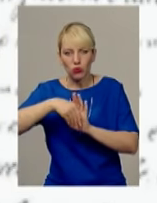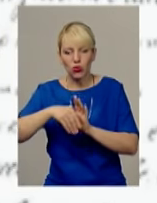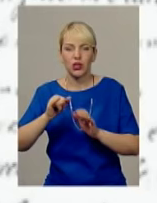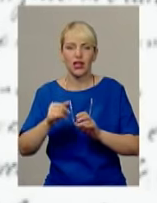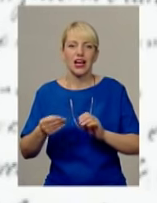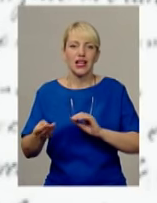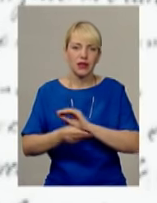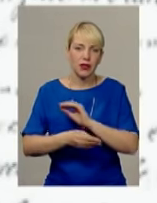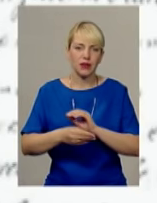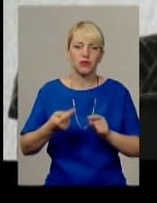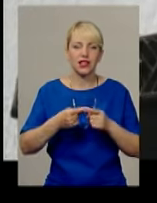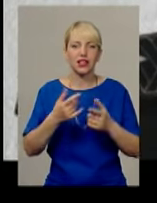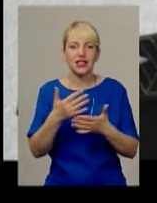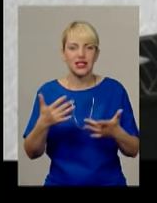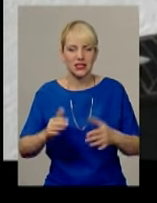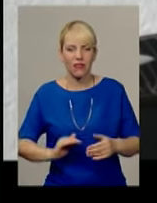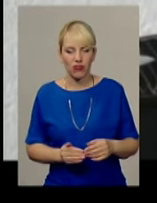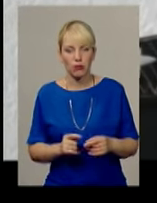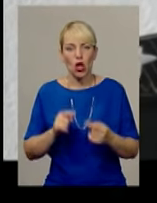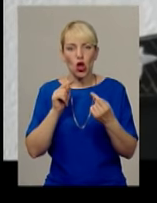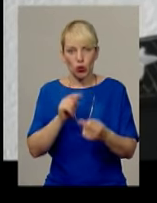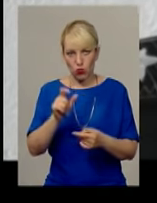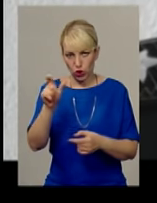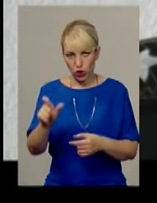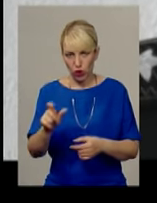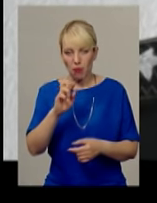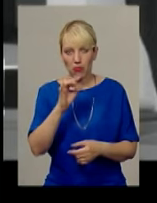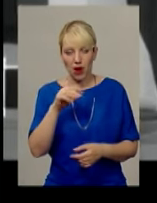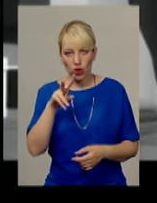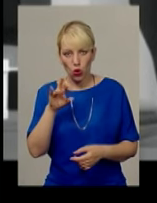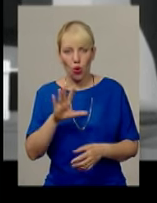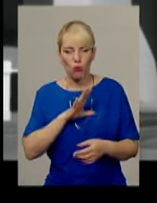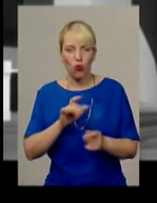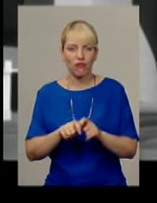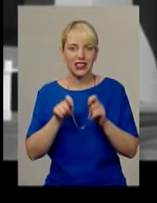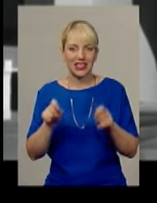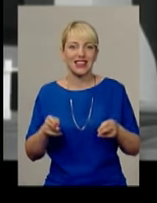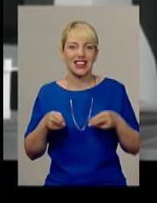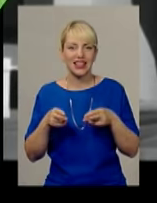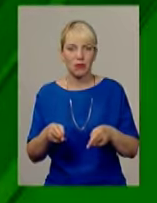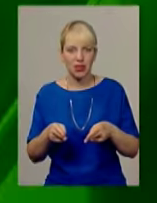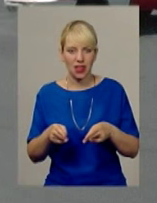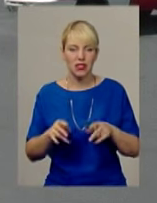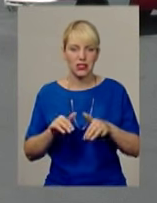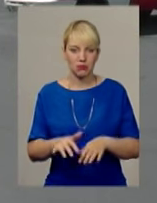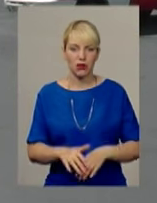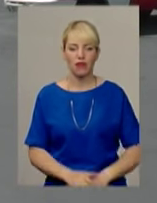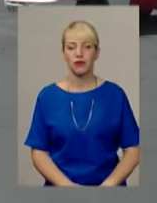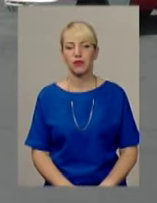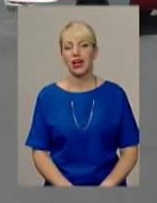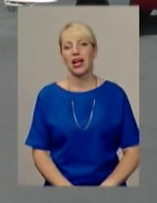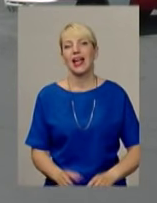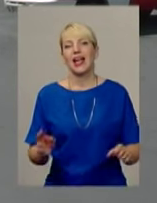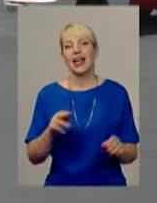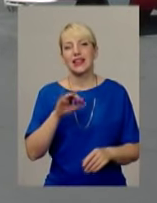кришування окремих фірм. Тоді проти Братка відкрили кримінальне провадження щодо зловживання владою та службовим становищем. Теракт у центрі